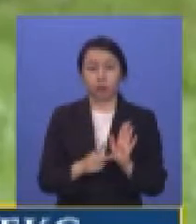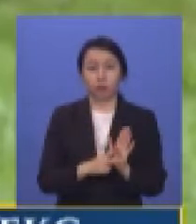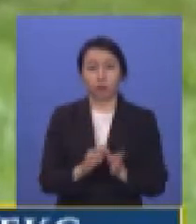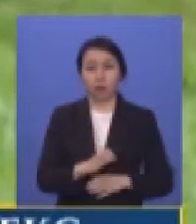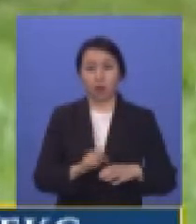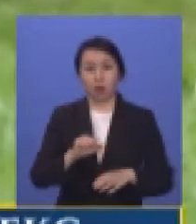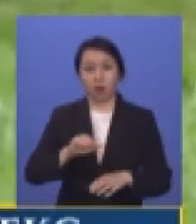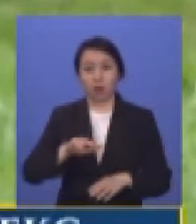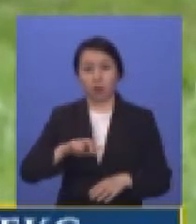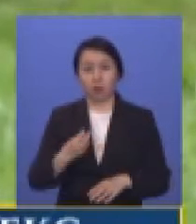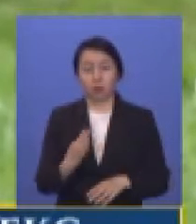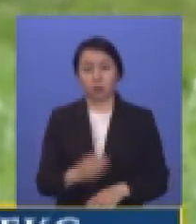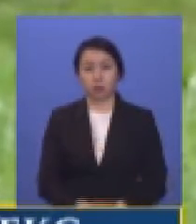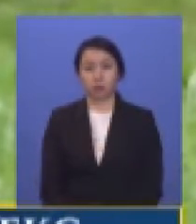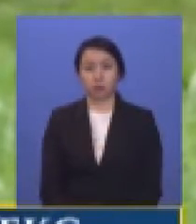алаш.